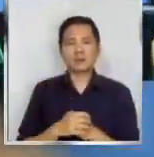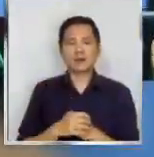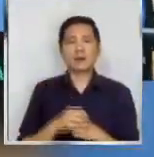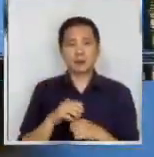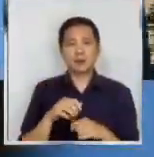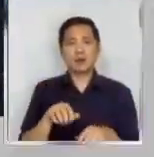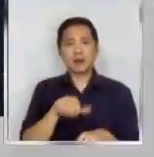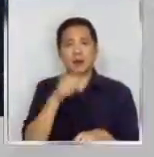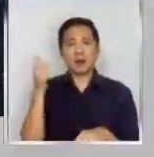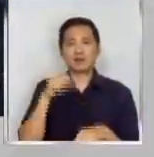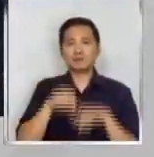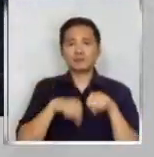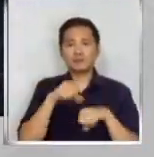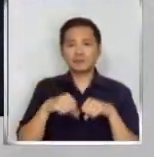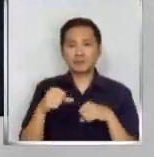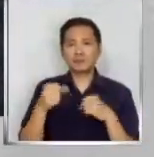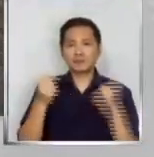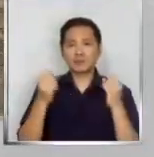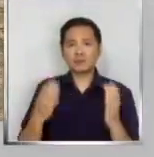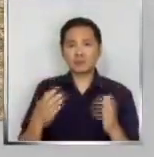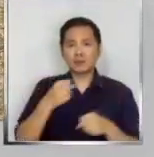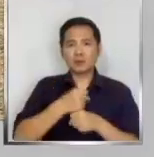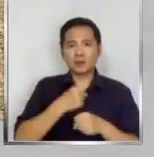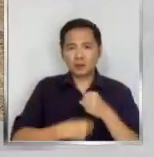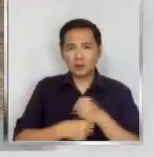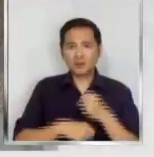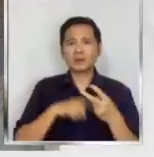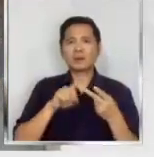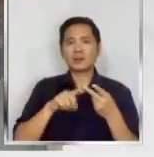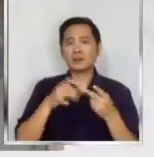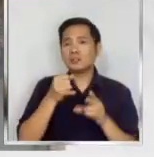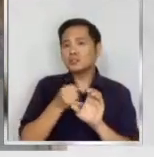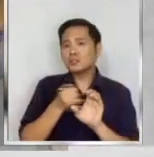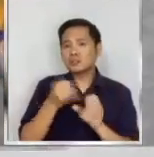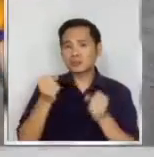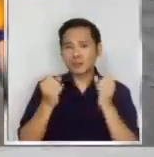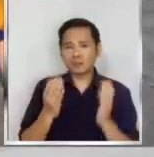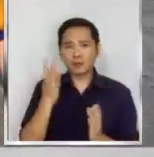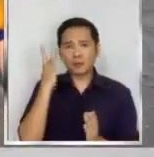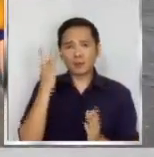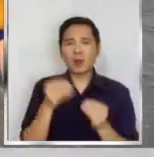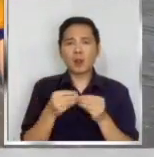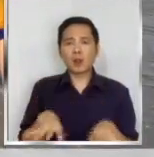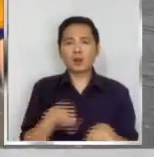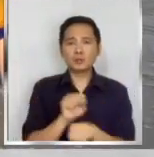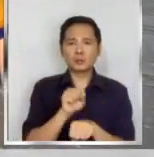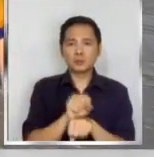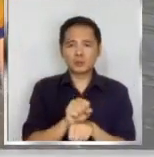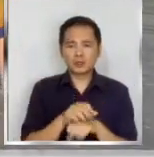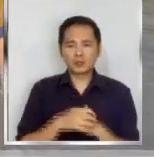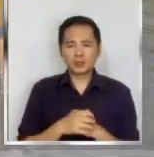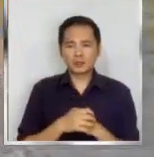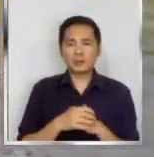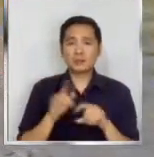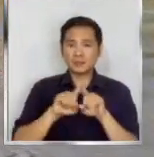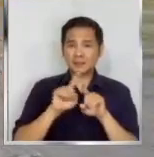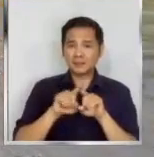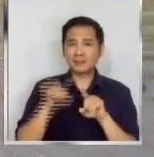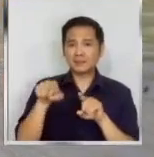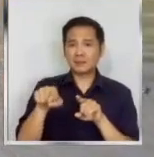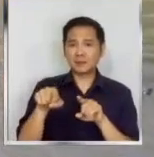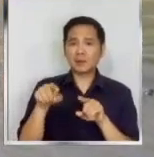po masyadong kita yung efforts for Mindanao. So may mga unreached communities na gusto naming maabot. Sa pamamagitan ng mga